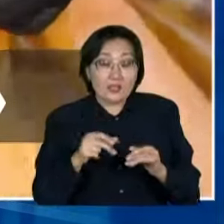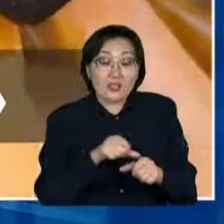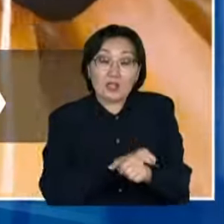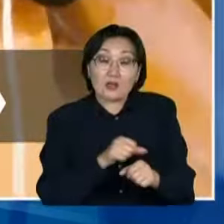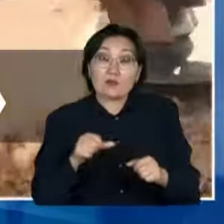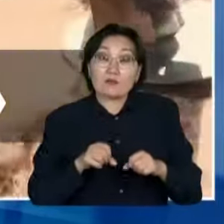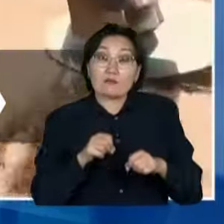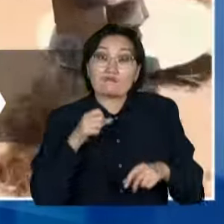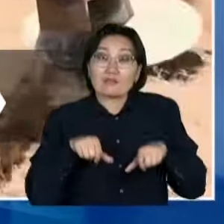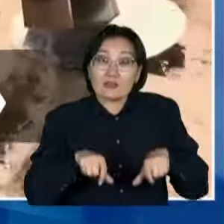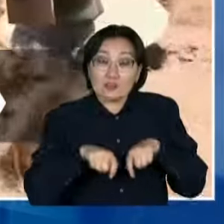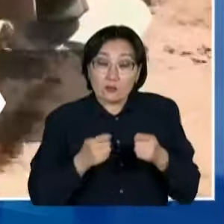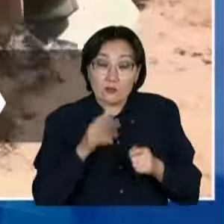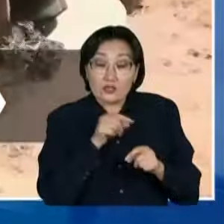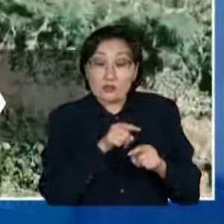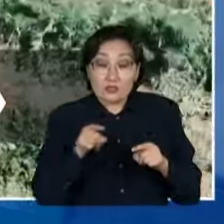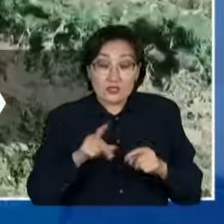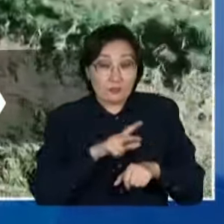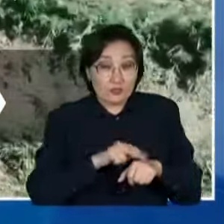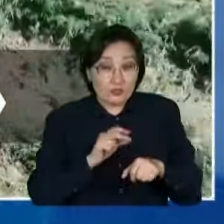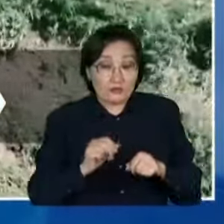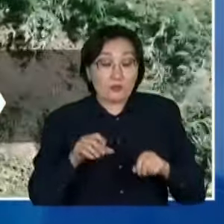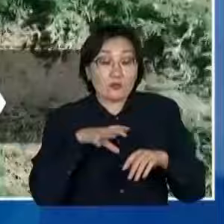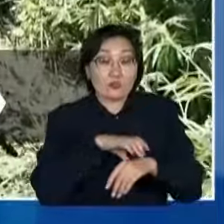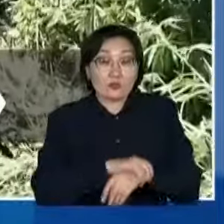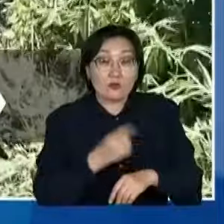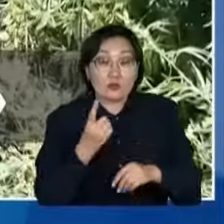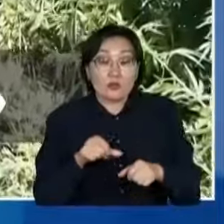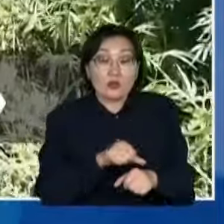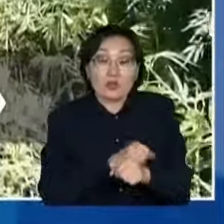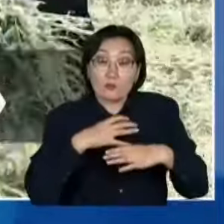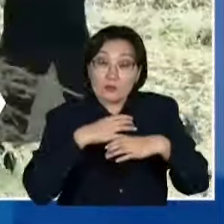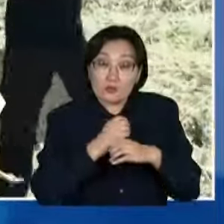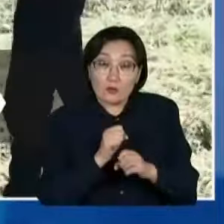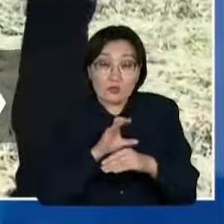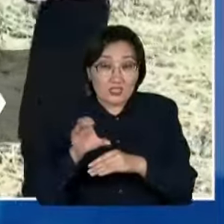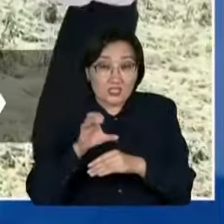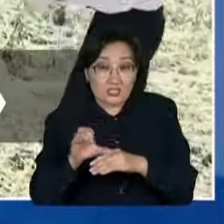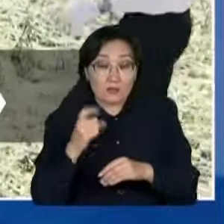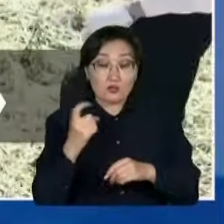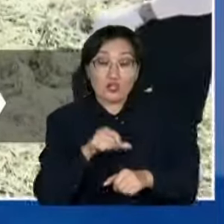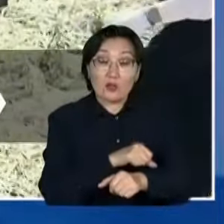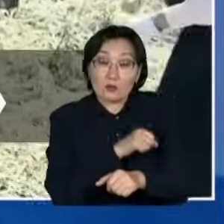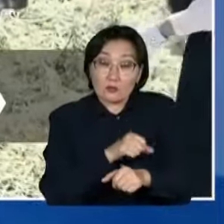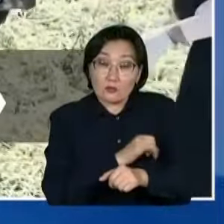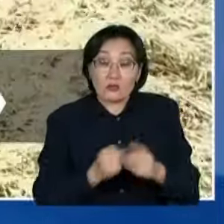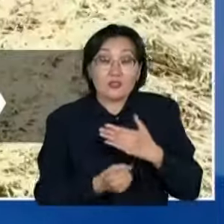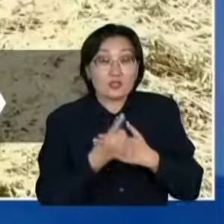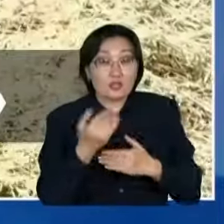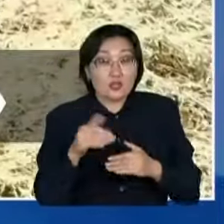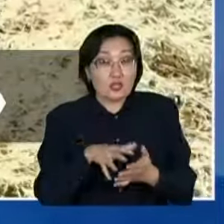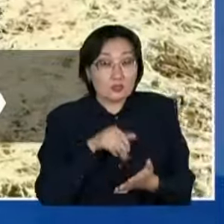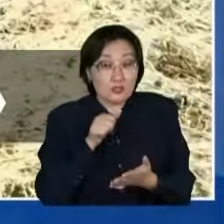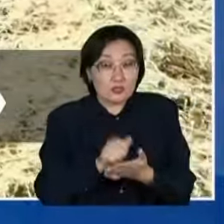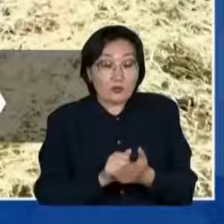За все время спецоперации полицейские ликвидировали одну нарколабораторию по производству синтетических наркотиков, выявили и